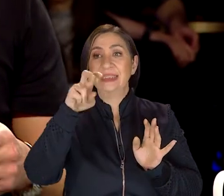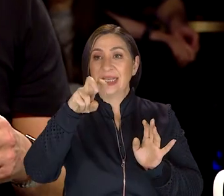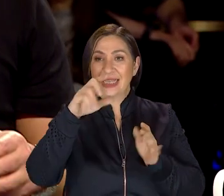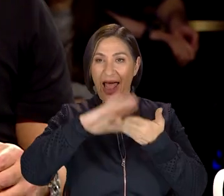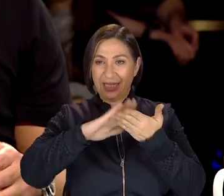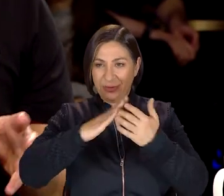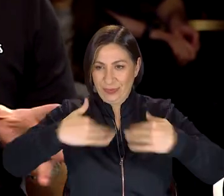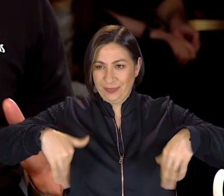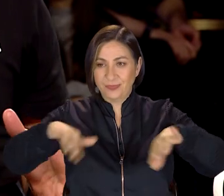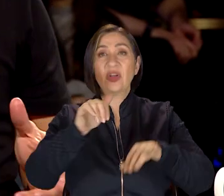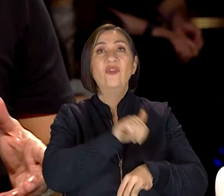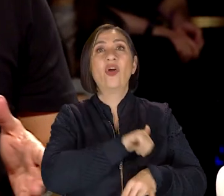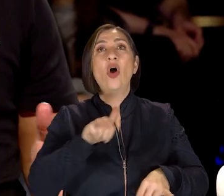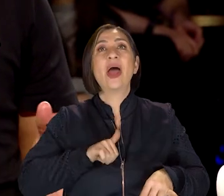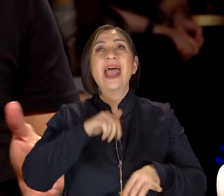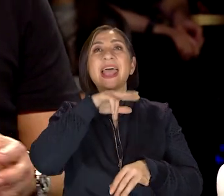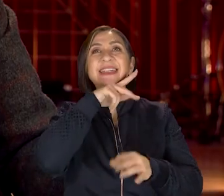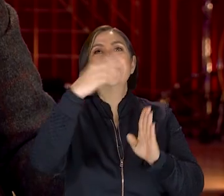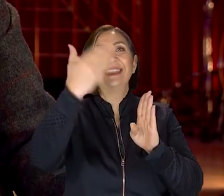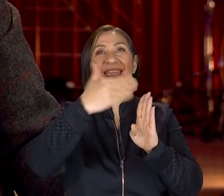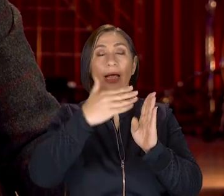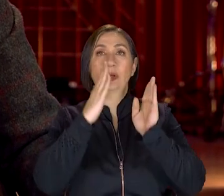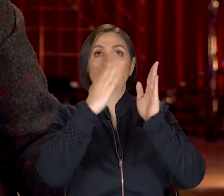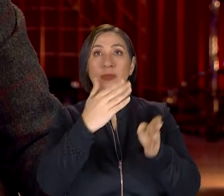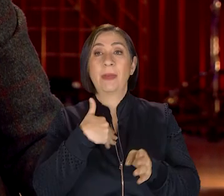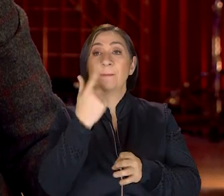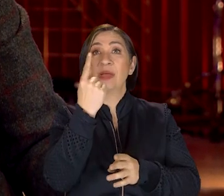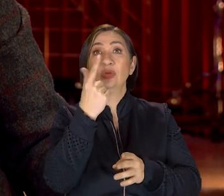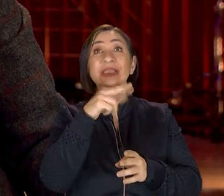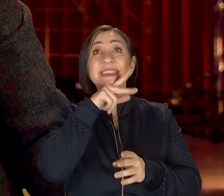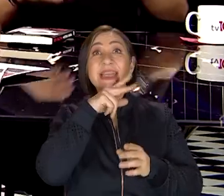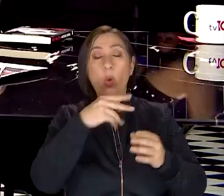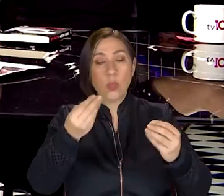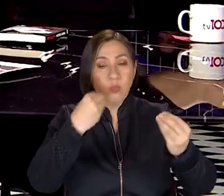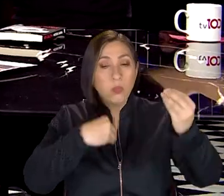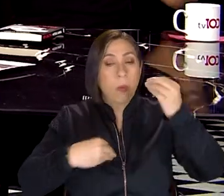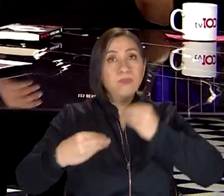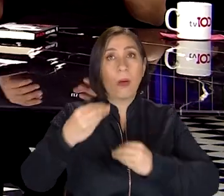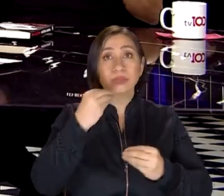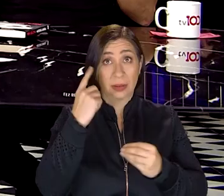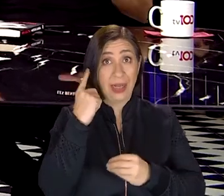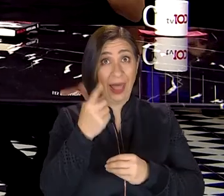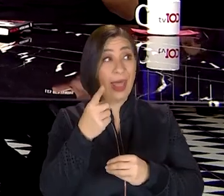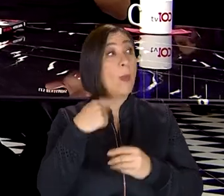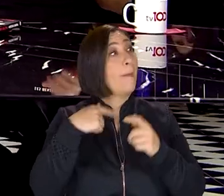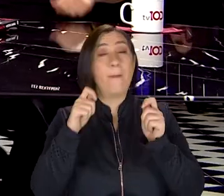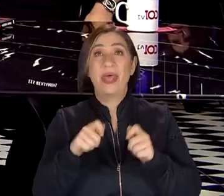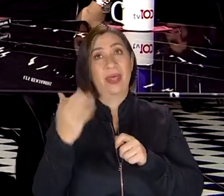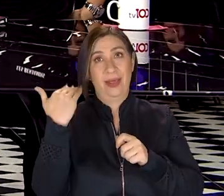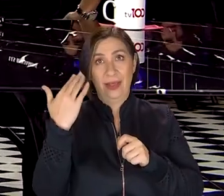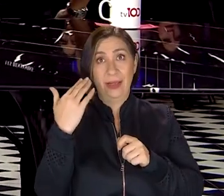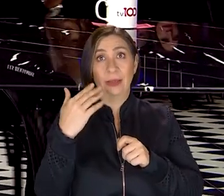arkadaş hani Florya'daki İskenderci'ye gidiyoruz filan canım. Ben 1,5 İskender'i söylüyordum. Ana. İyi dinle. Bunu yapmışlığım